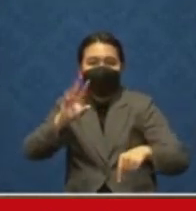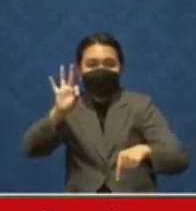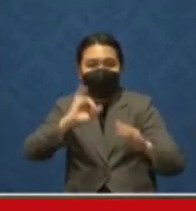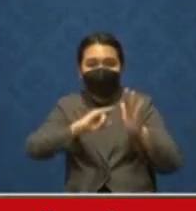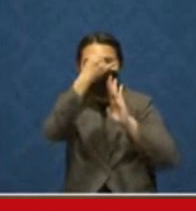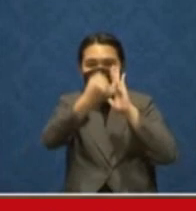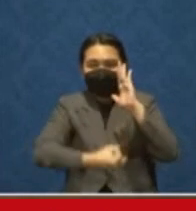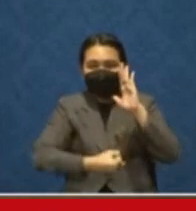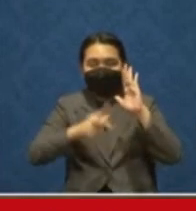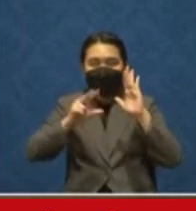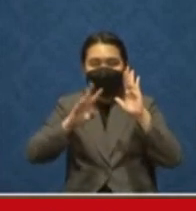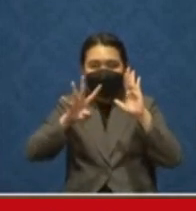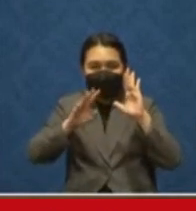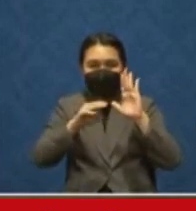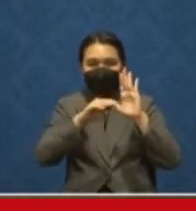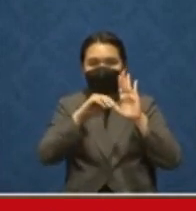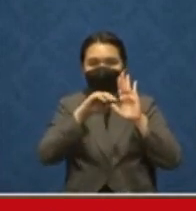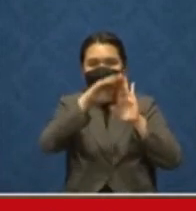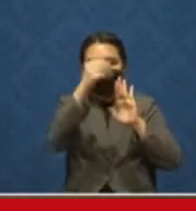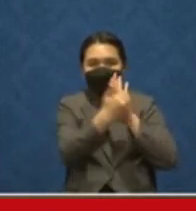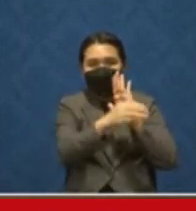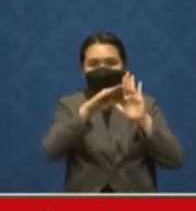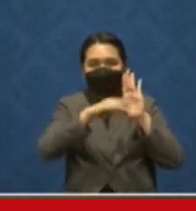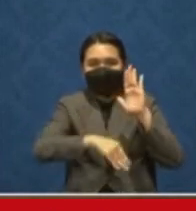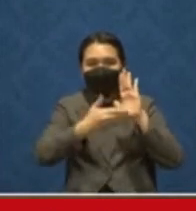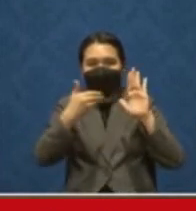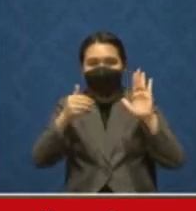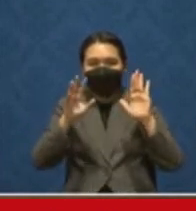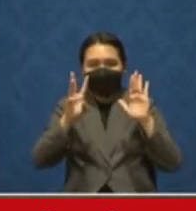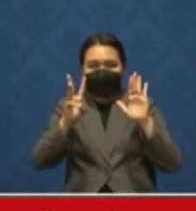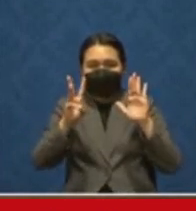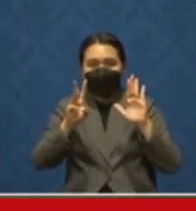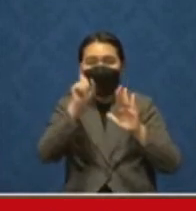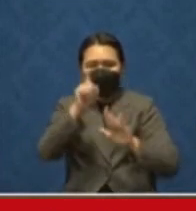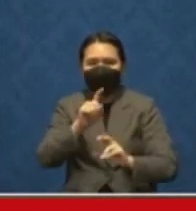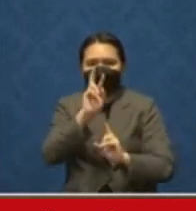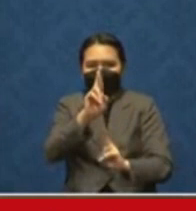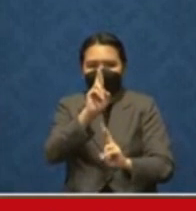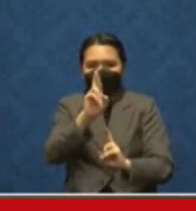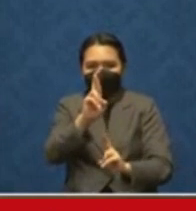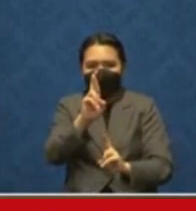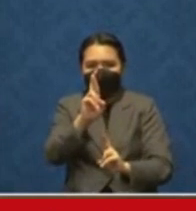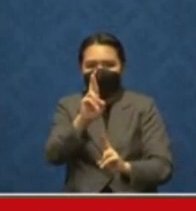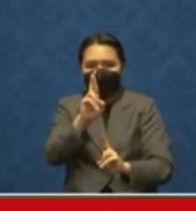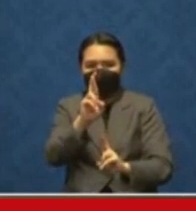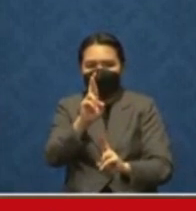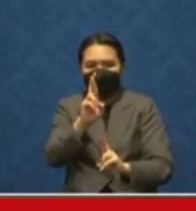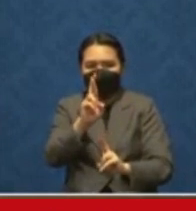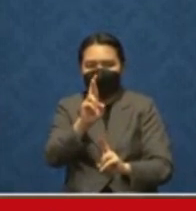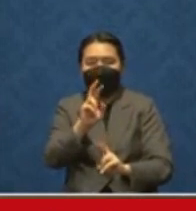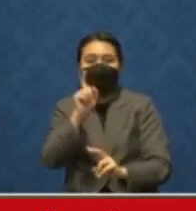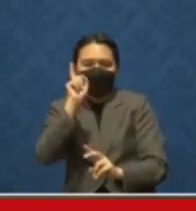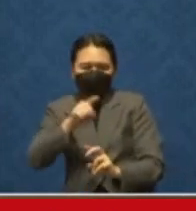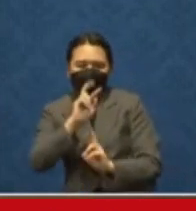การลงมติไม่ไว้วางใจภาคประชาชนอ้างจากร้อยสามสิบเก้าจุดใน 34